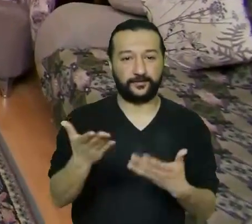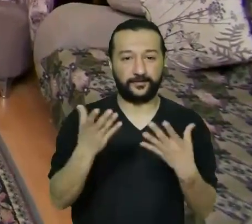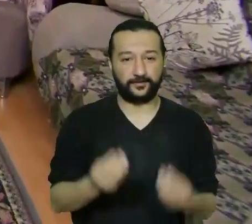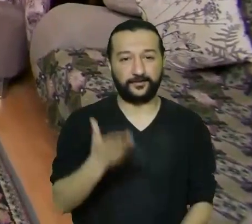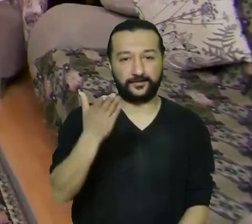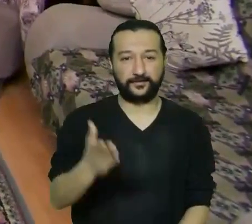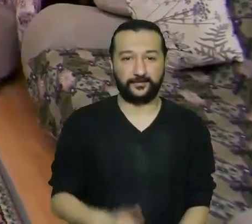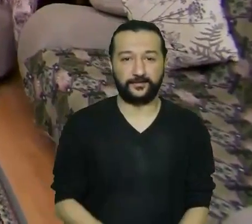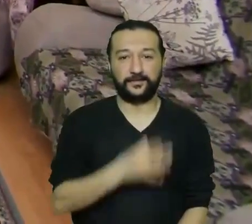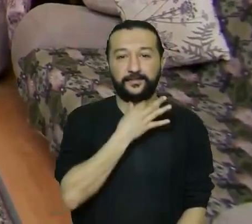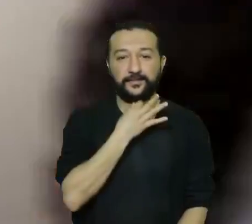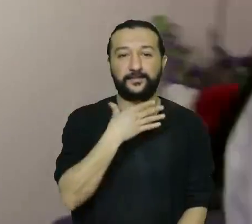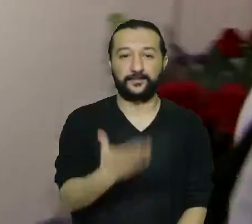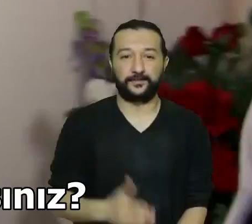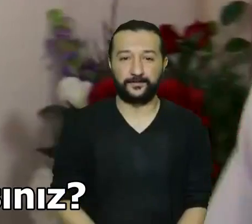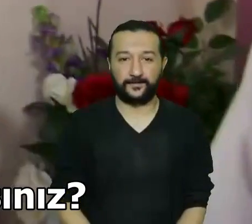Şelalemiz size.